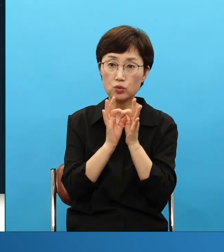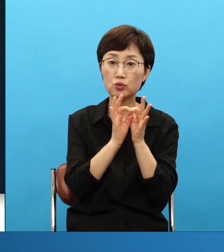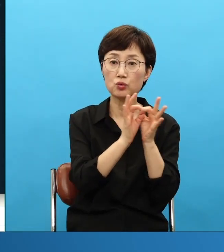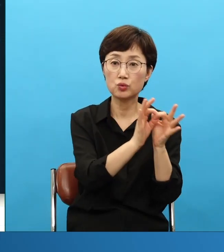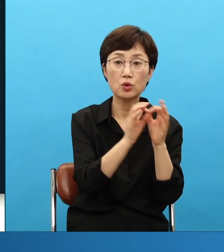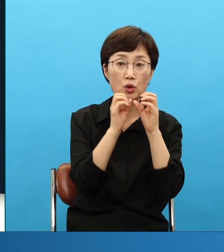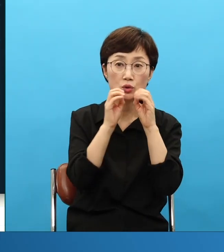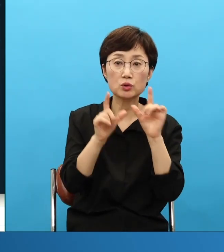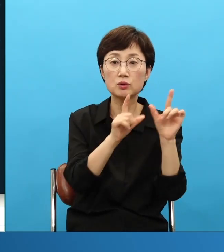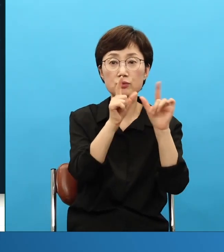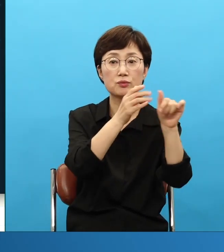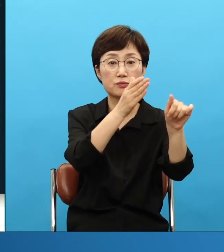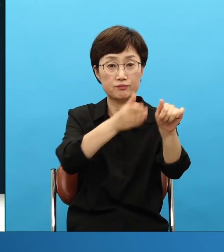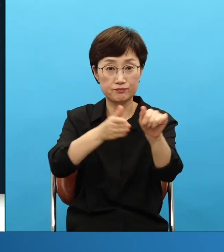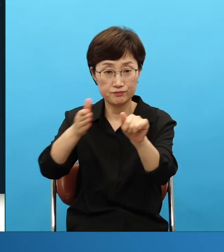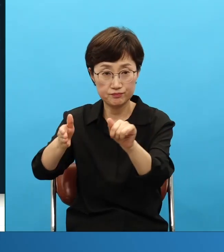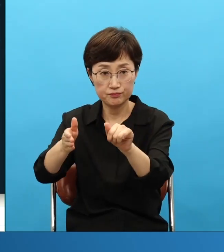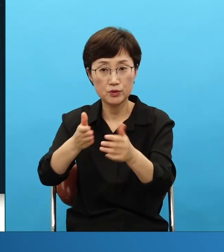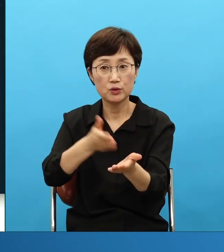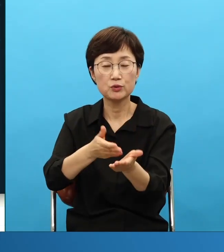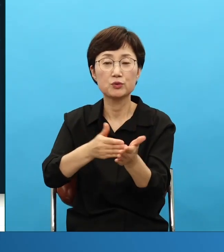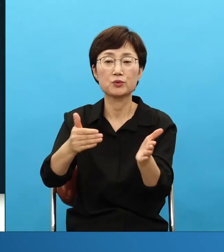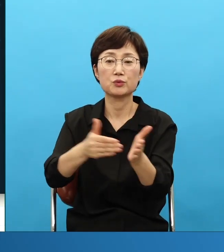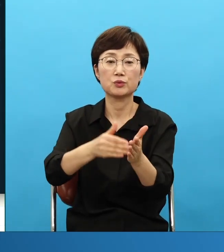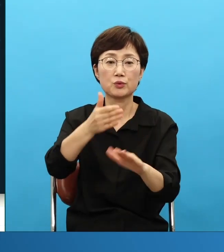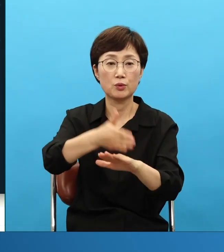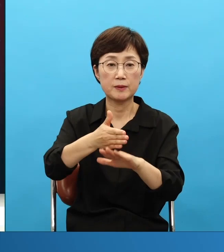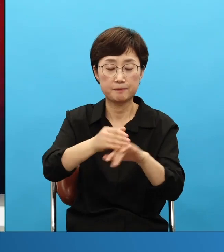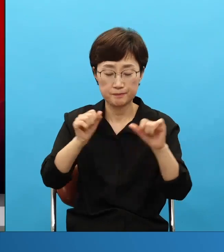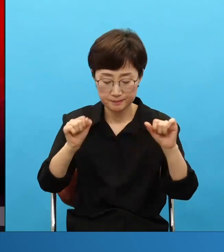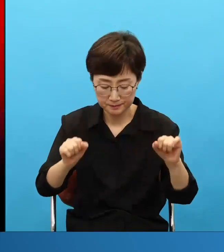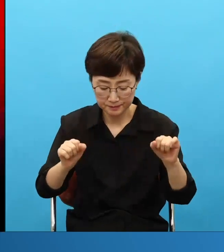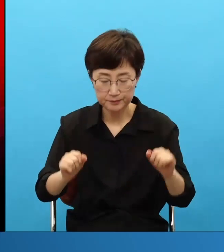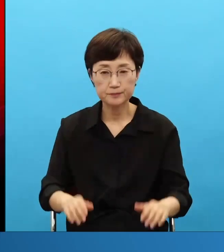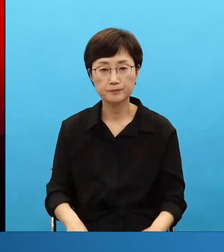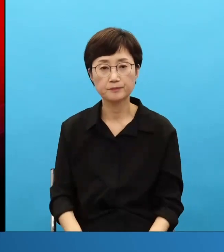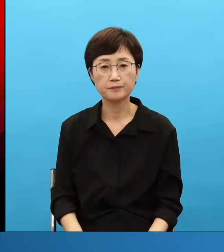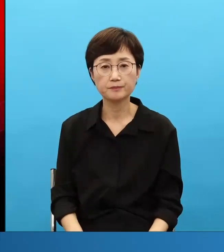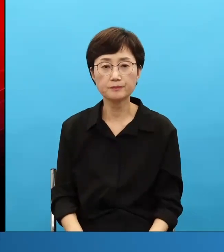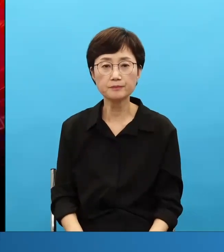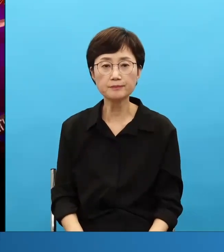가시기 바랍니다. 뉴스를 마칩니다. 고맙습니다.